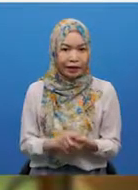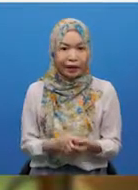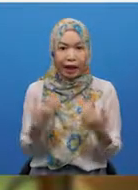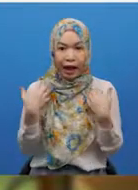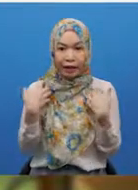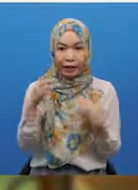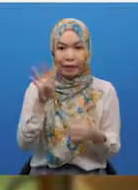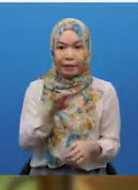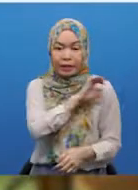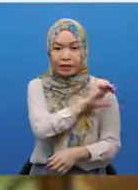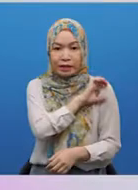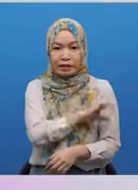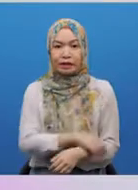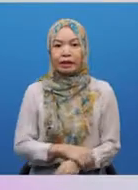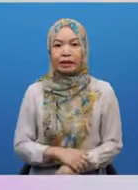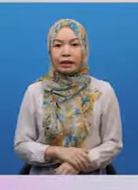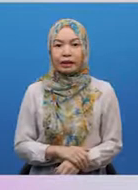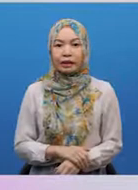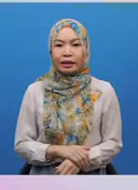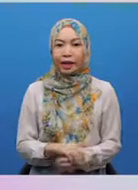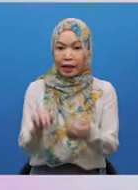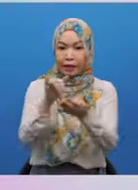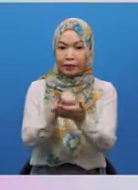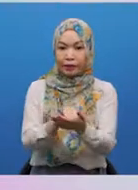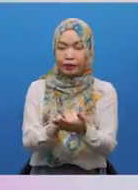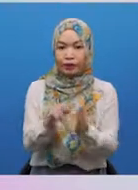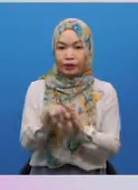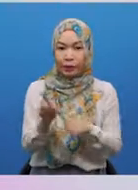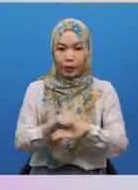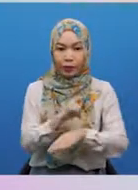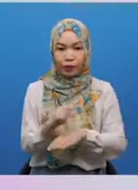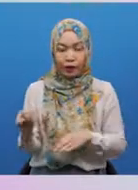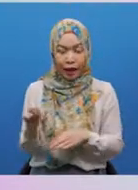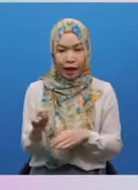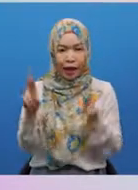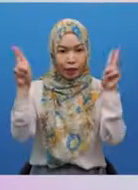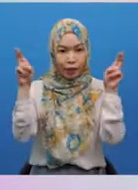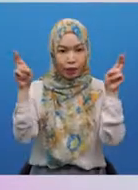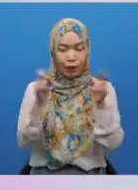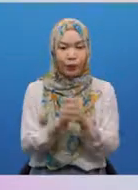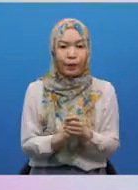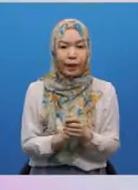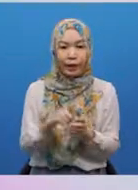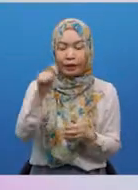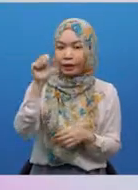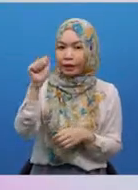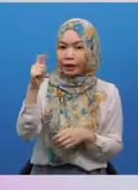berbahasa iaitu penggunaan ungkapan bertata susila,